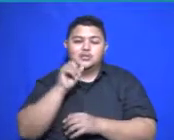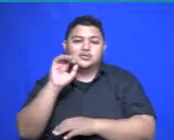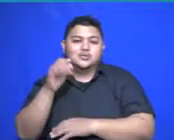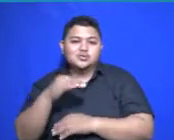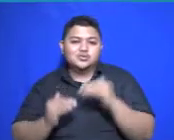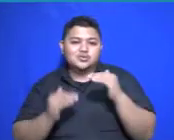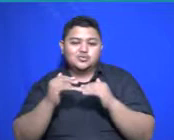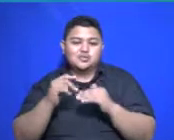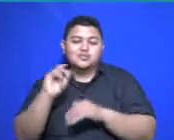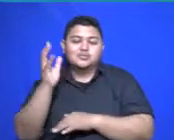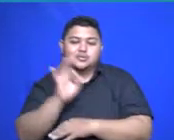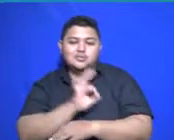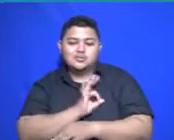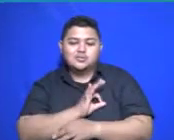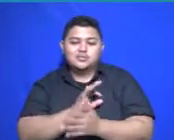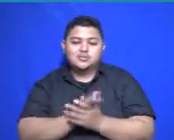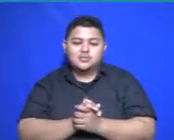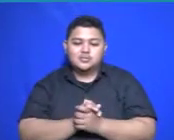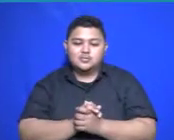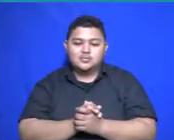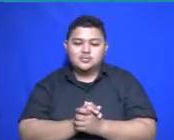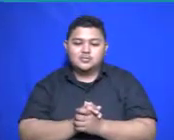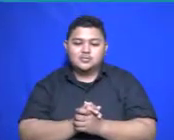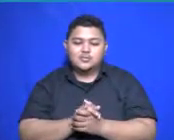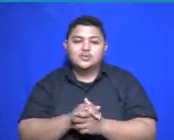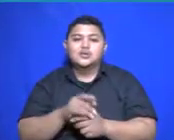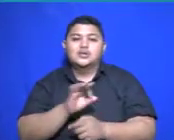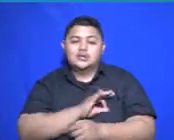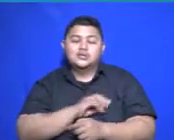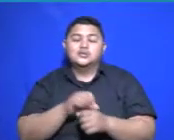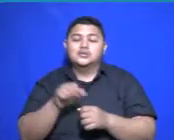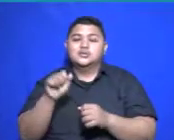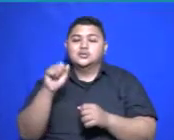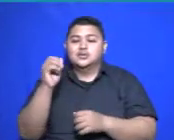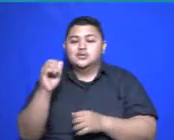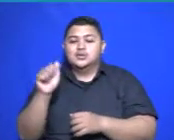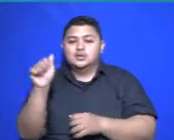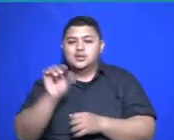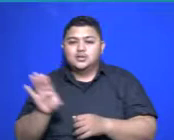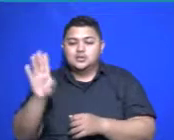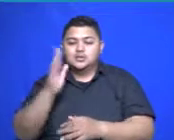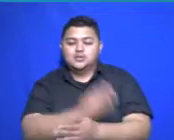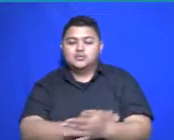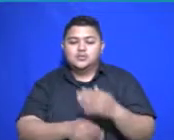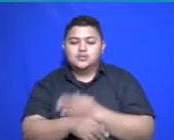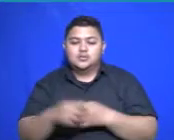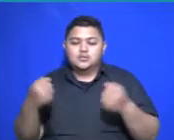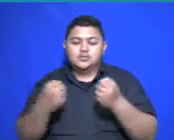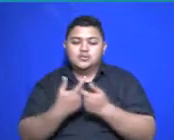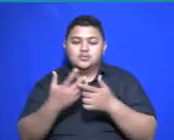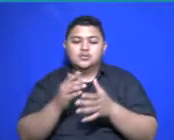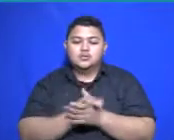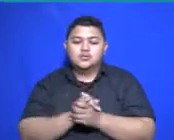Presiden Majid Rashid, Presiden ASEAN Paralympic Committee, bahwa Asian Para Games di